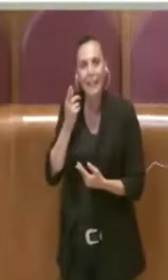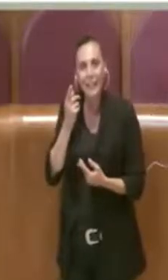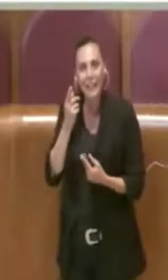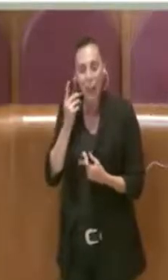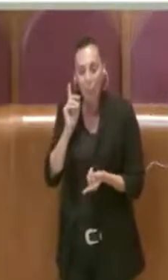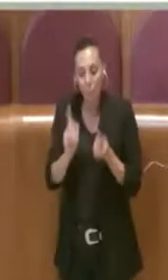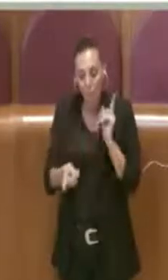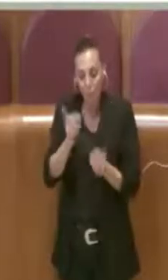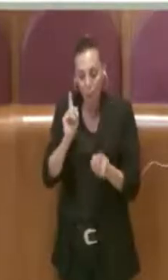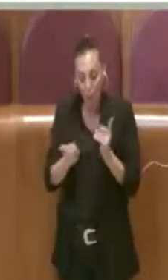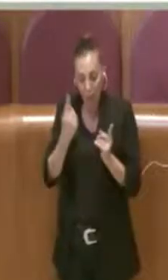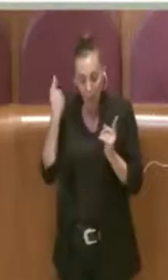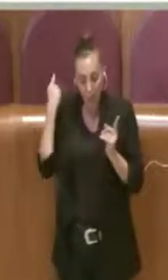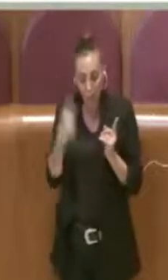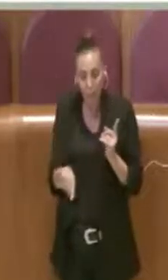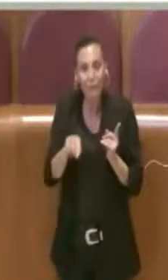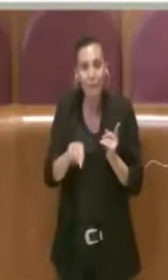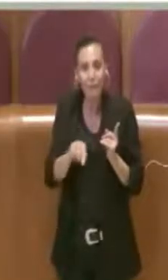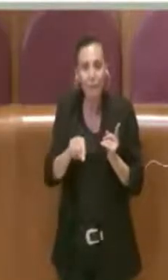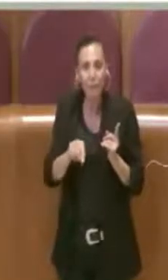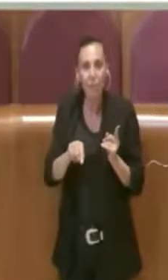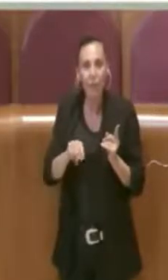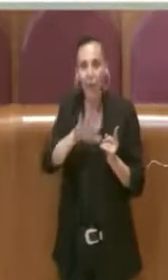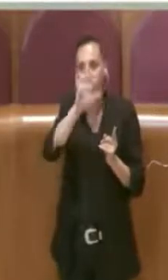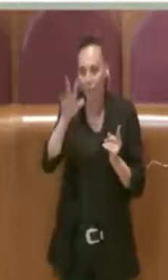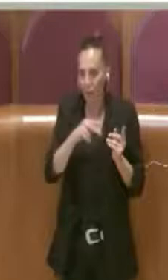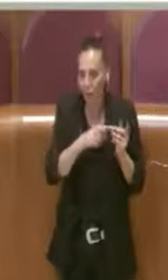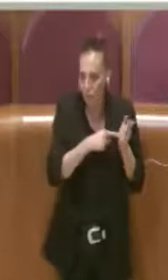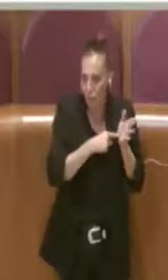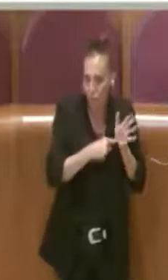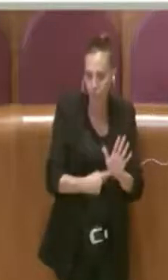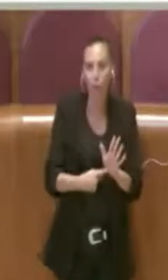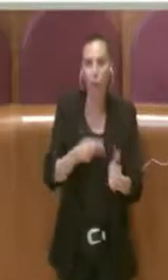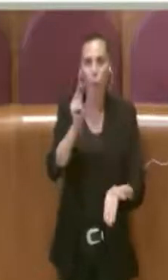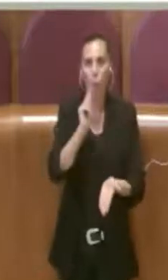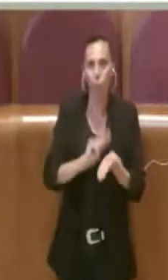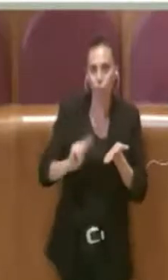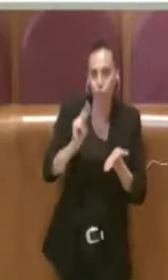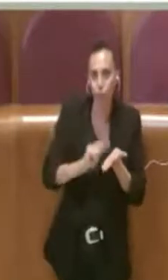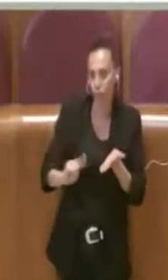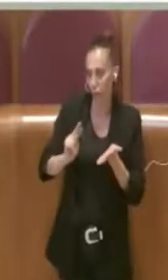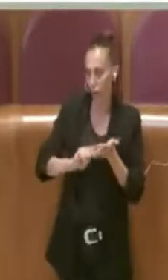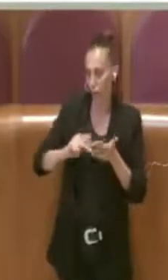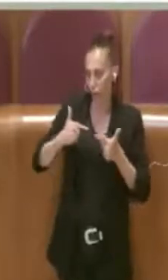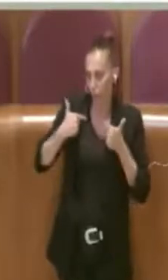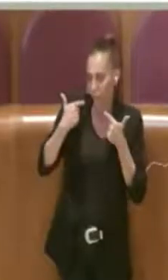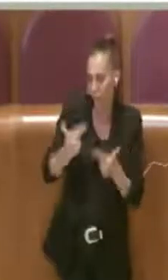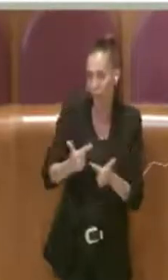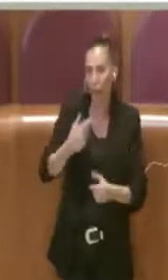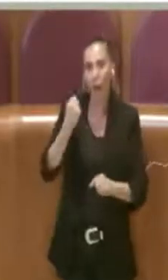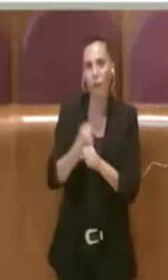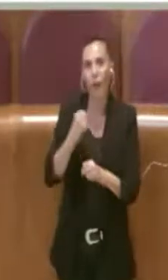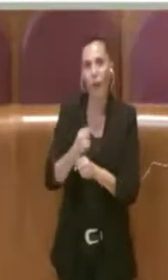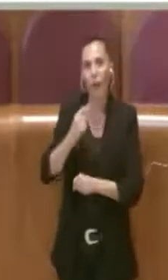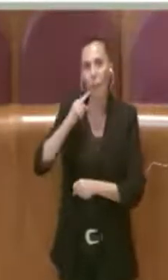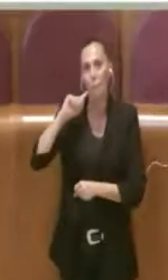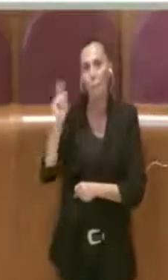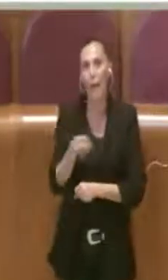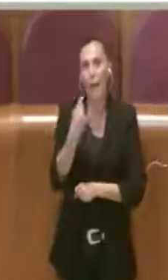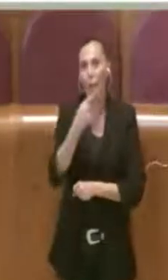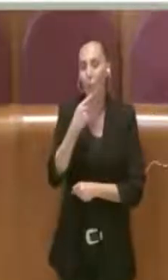questo momento è proprio un esempio, aiuti gli uffici per lavorare meglio per la nostra città. Grazie.